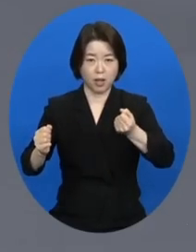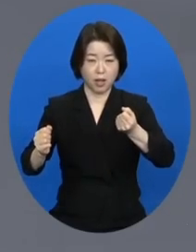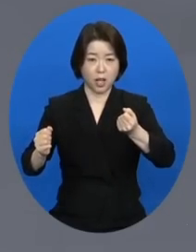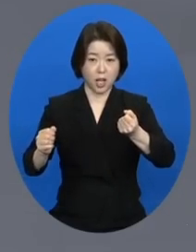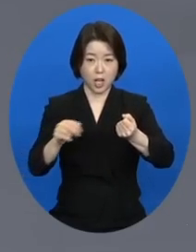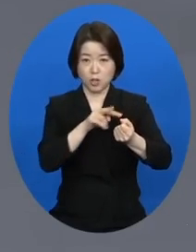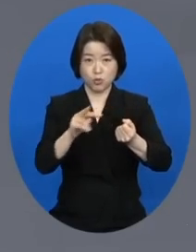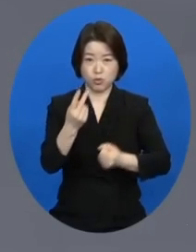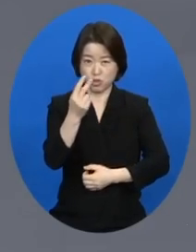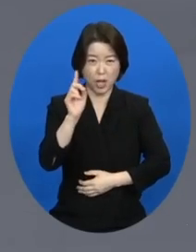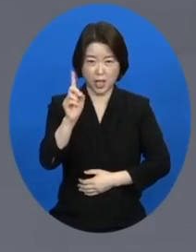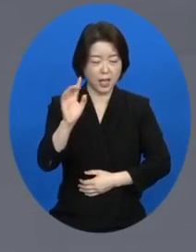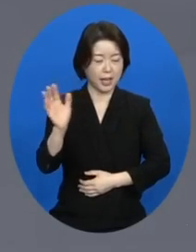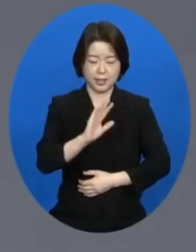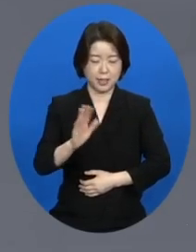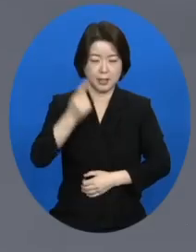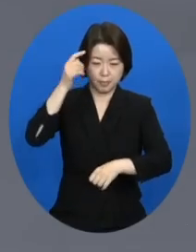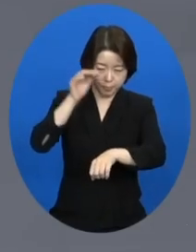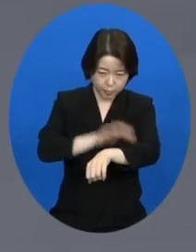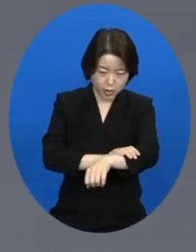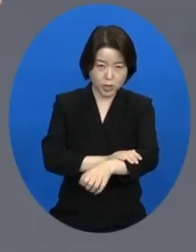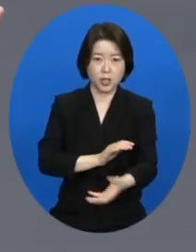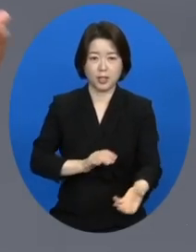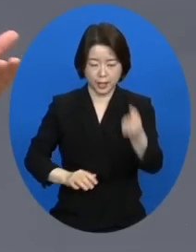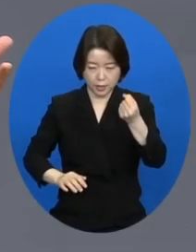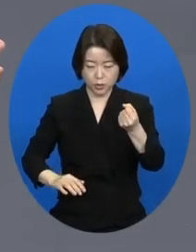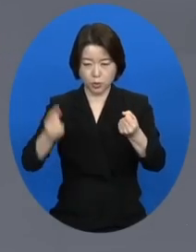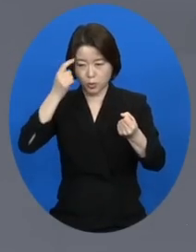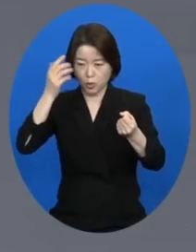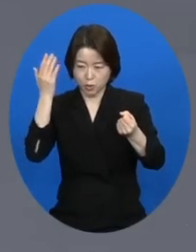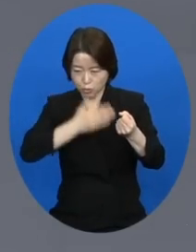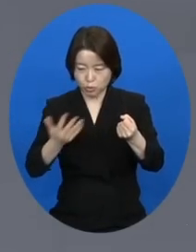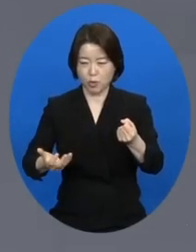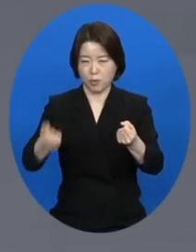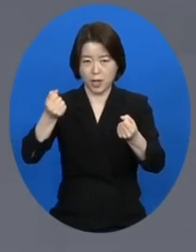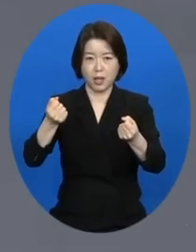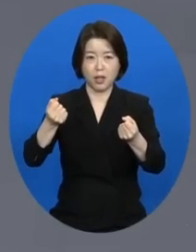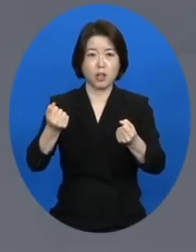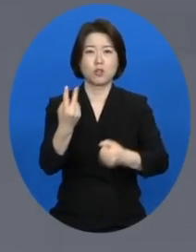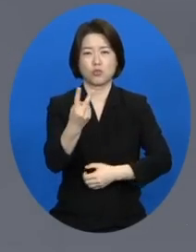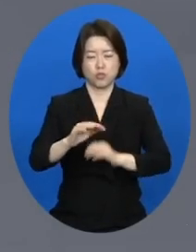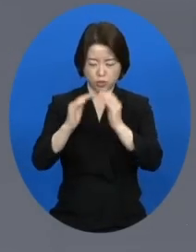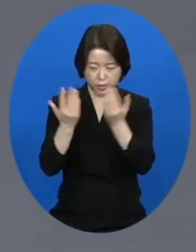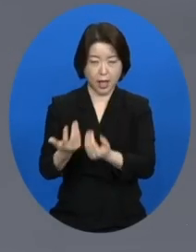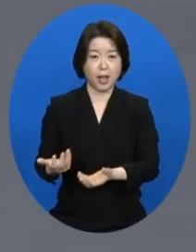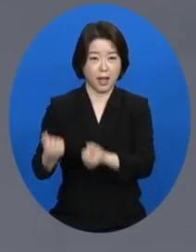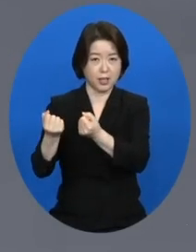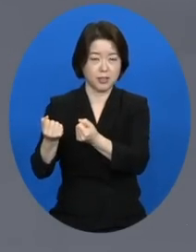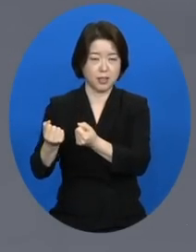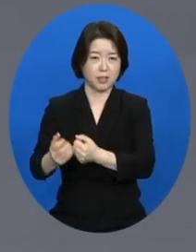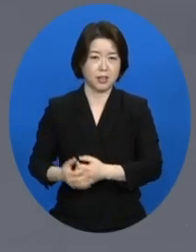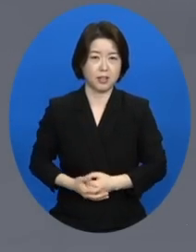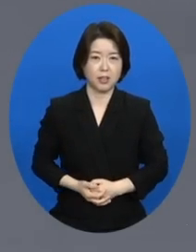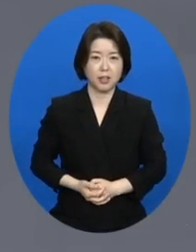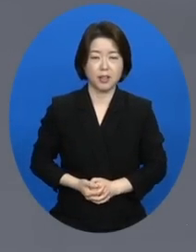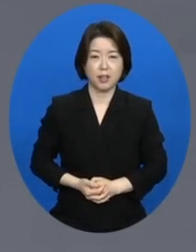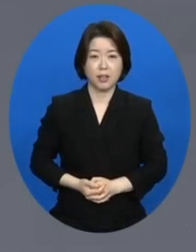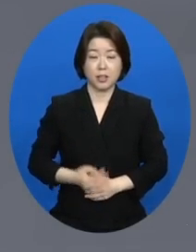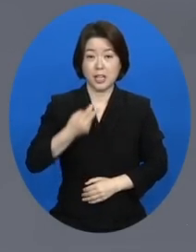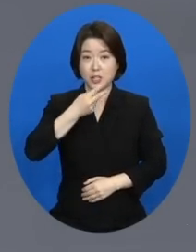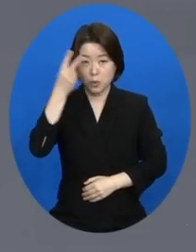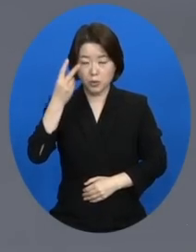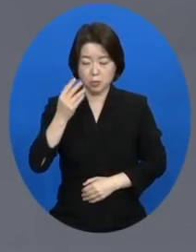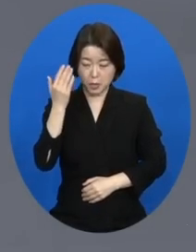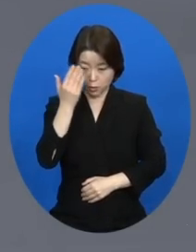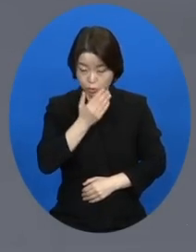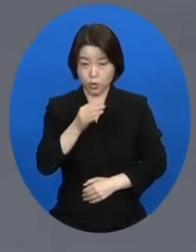되고요, 지혜로우면서도 순결을 해야 된다고 말씀을 하죠. 그래서 이 요셉은요 순결을